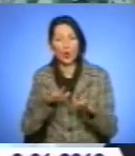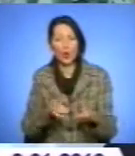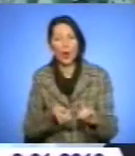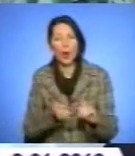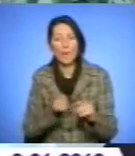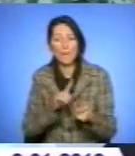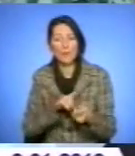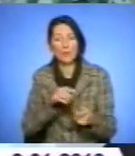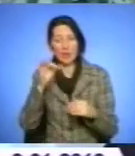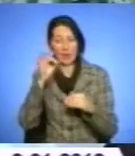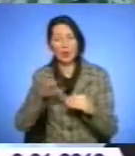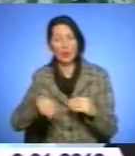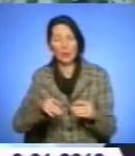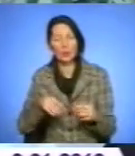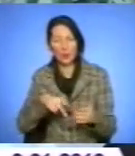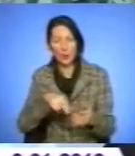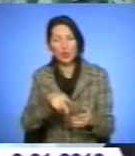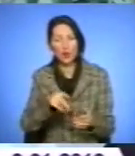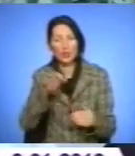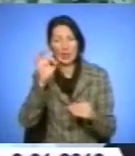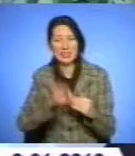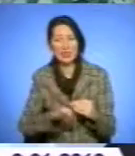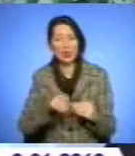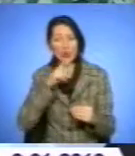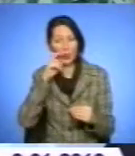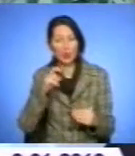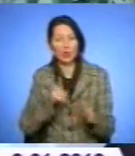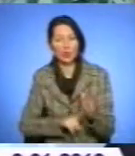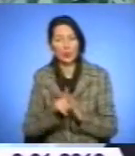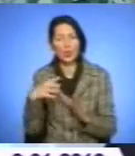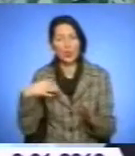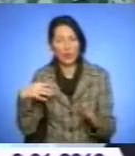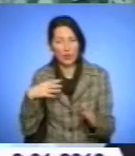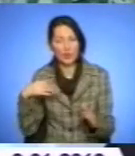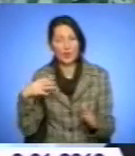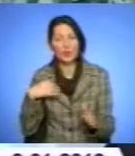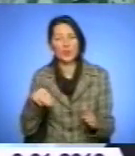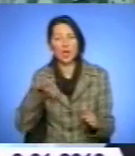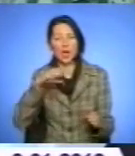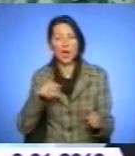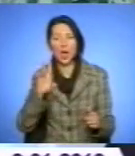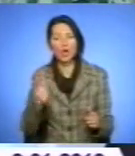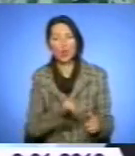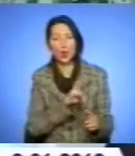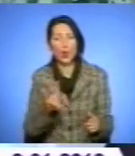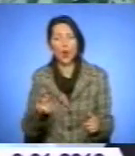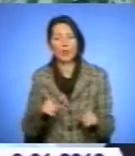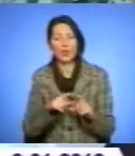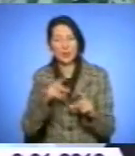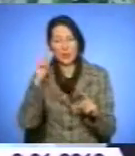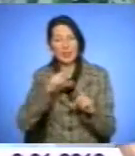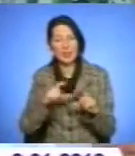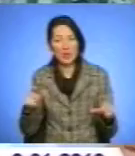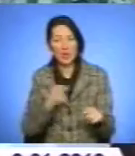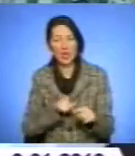Західну Україну. І на Західну Україну він переходить спочатку до Львова, до Львівської духовної семінарії, яка там є недалеко була,